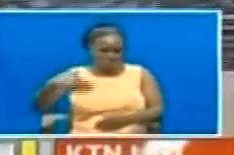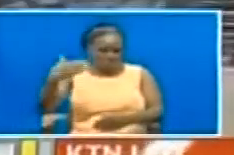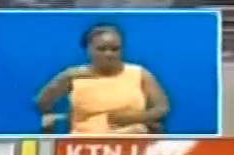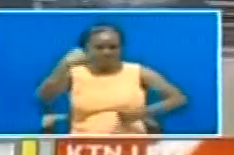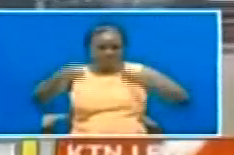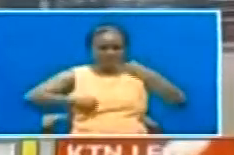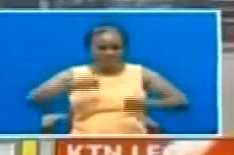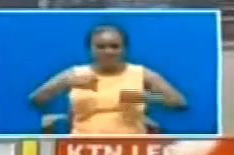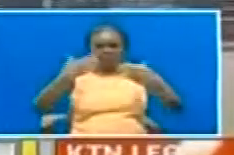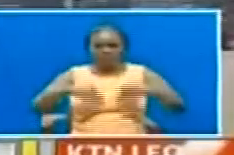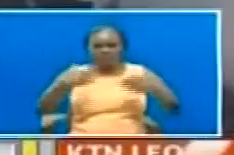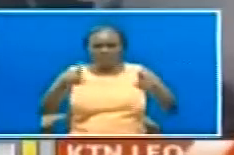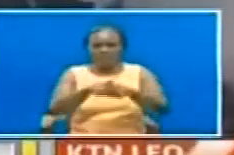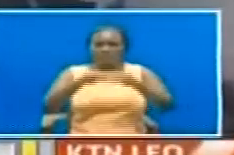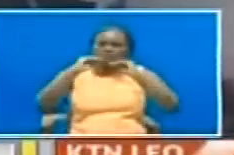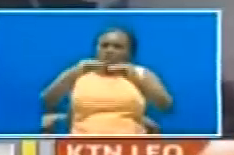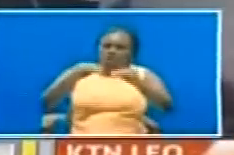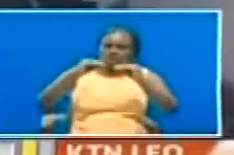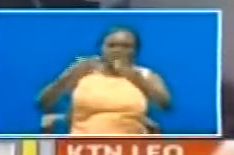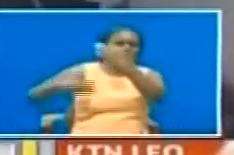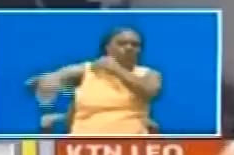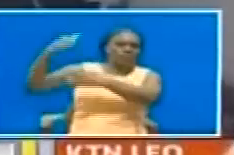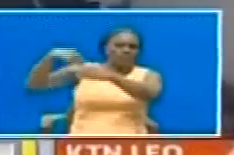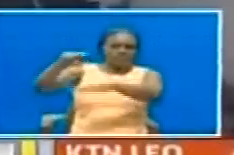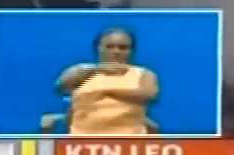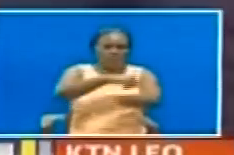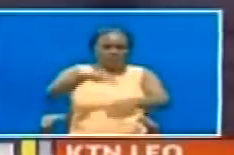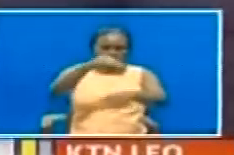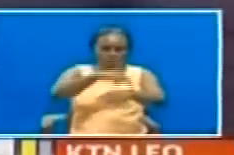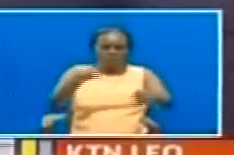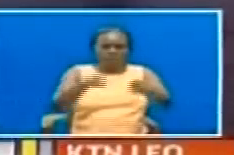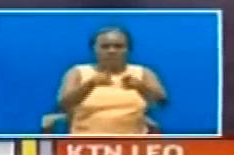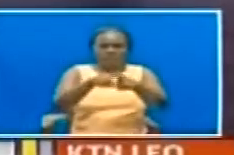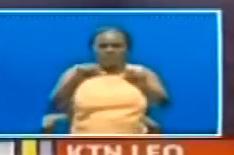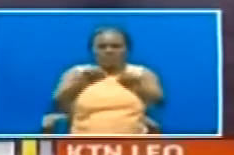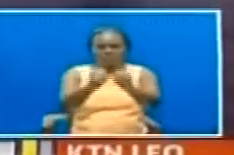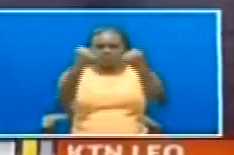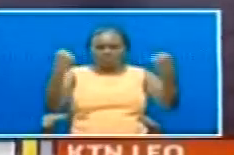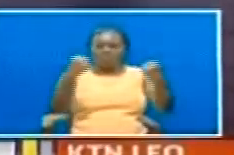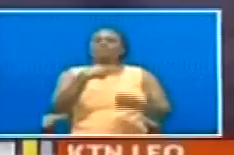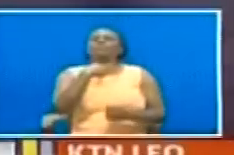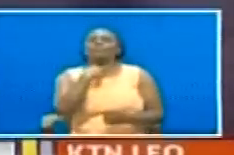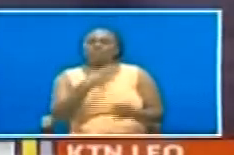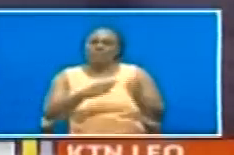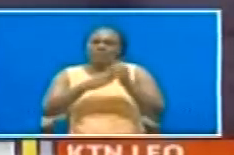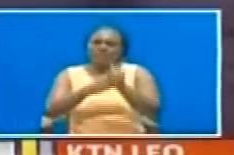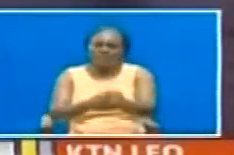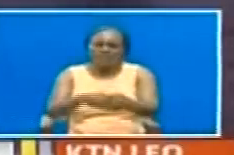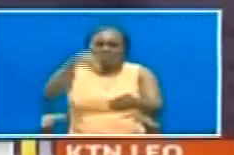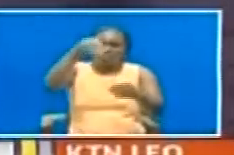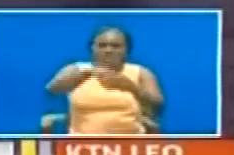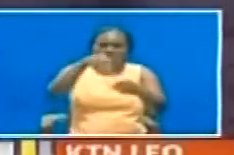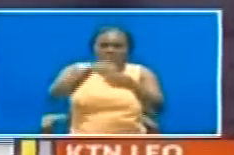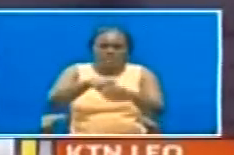na kuburudisha, kando na kufunza historia ya taifa, mathalan vita vya ukombozi, uongozi, uzalendo, miongoni